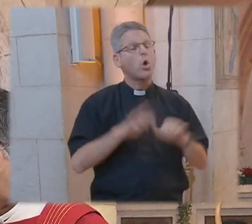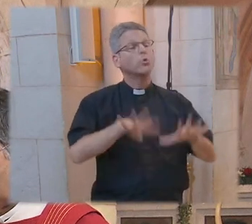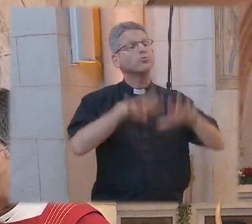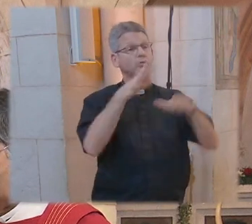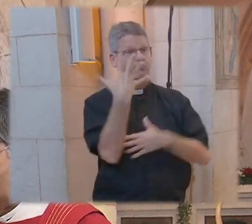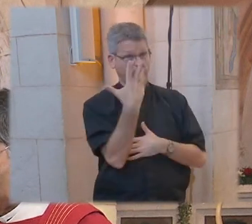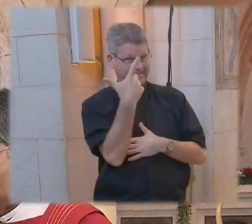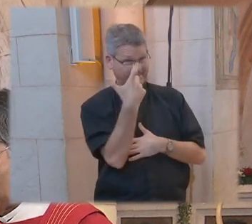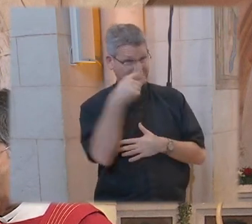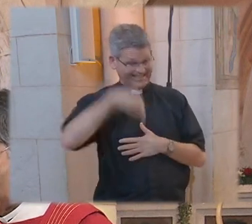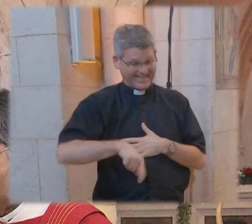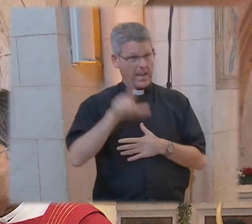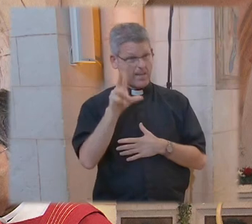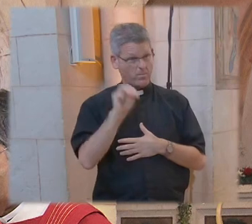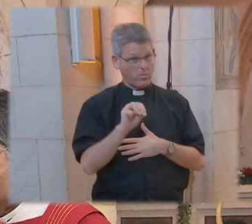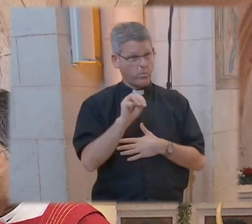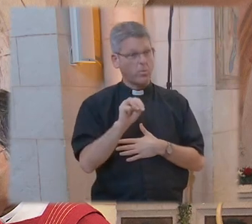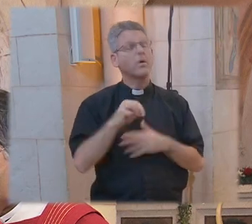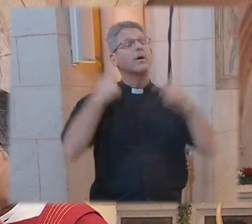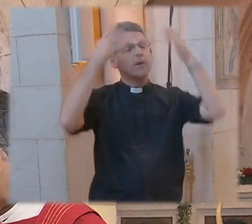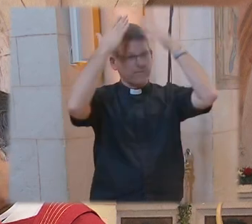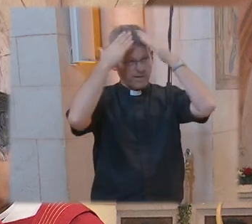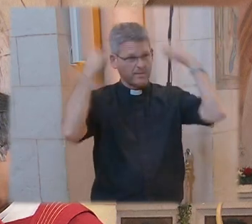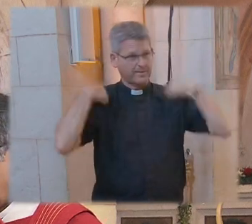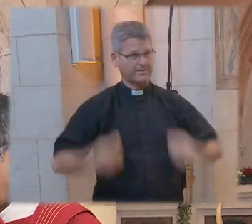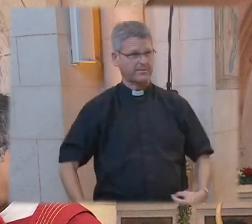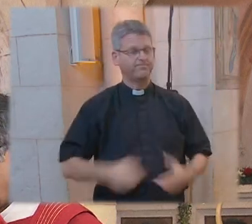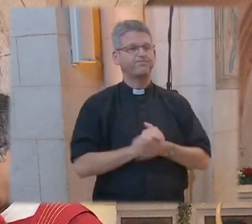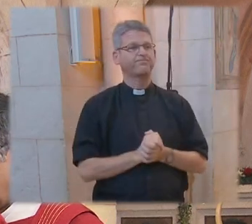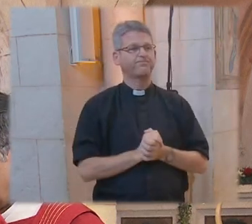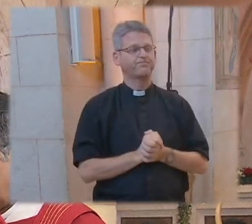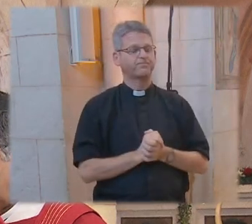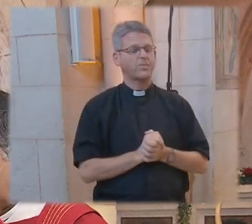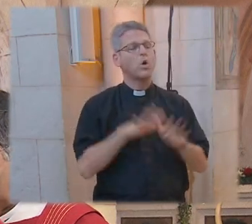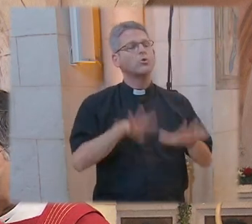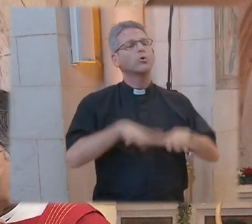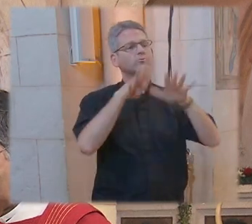1925 in Limburg zum Priester geweiht. Von